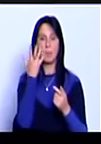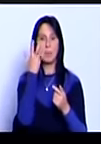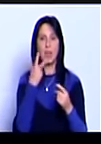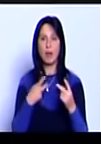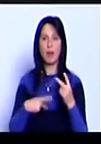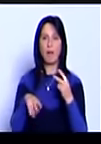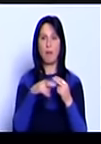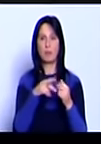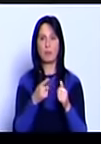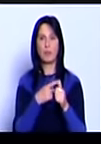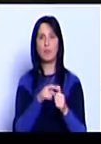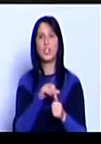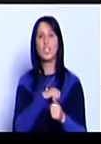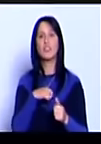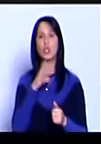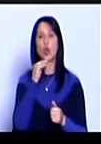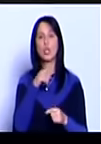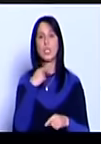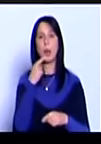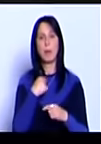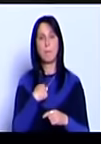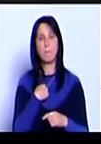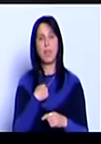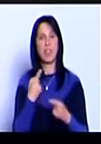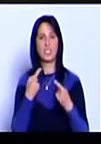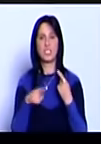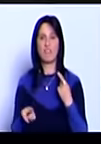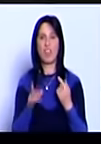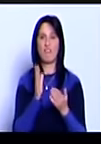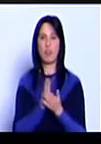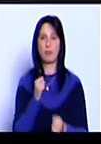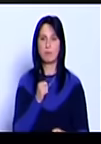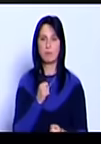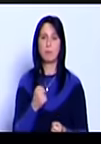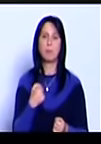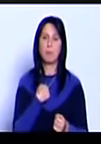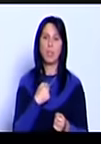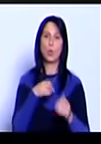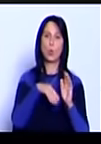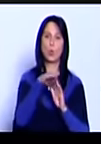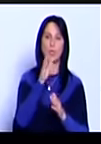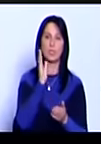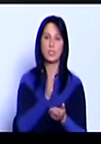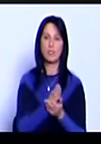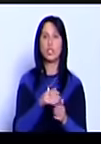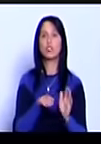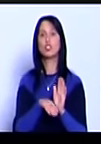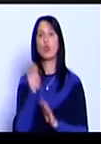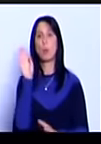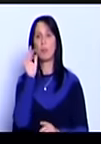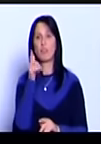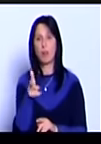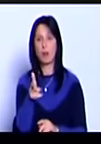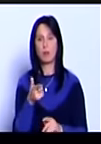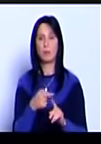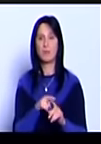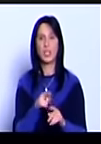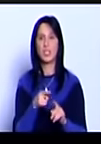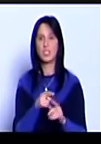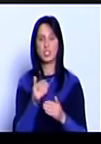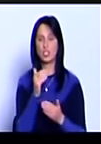ხოლმე. ამიტომ თვითონ როცა ამბობ, აი მე განმასხოვებს ეს. მე ამით ვარ უკეთესი, ამით ჯობი ვარ.